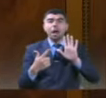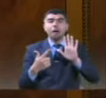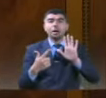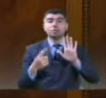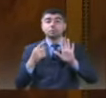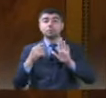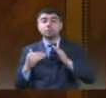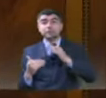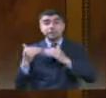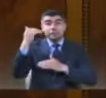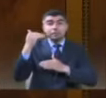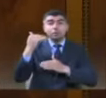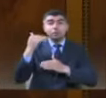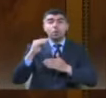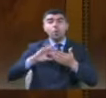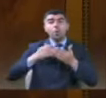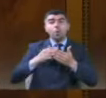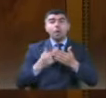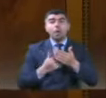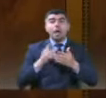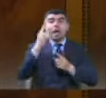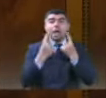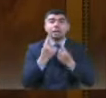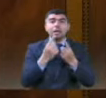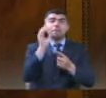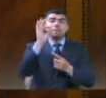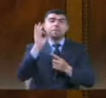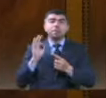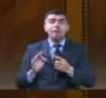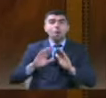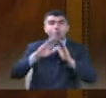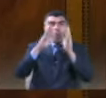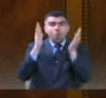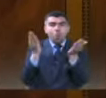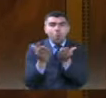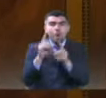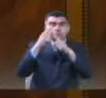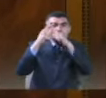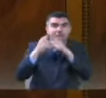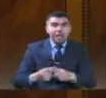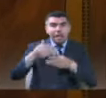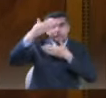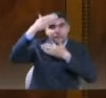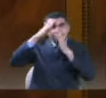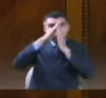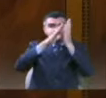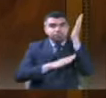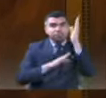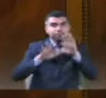2015 وتمثل حاليا 11% من الناتج الداخلي الخام و54% من ميزانية السير